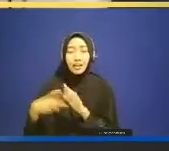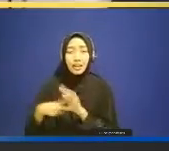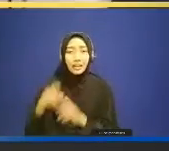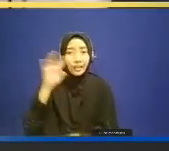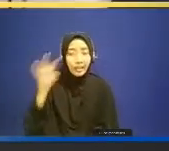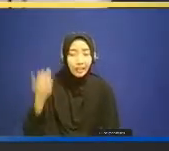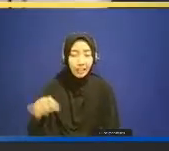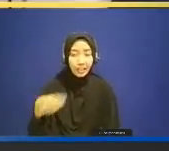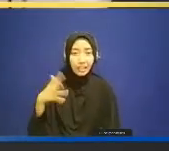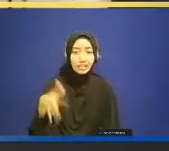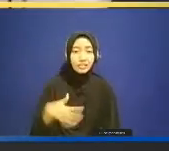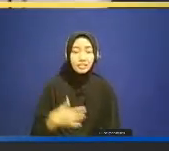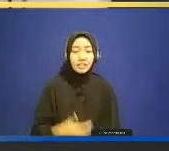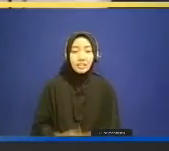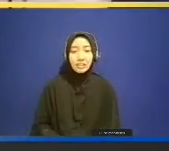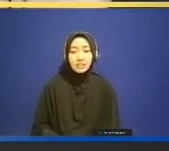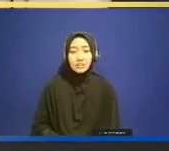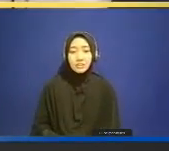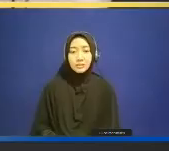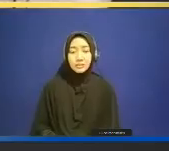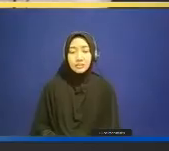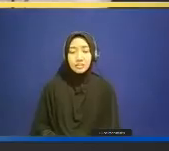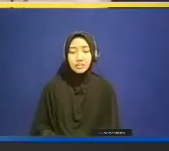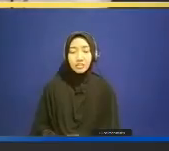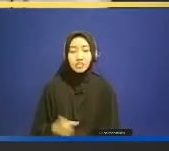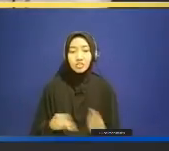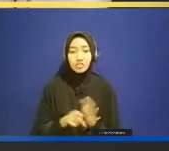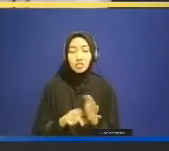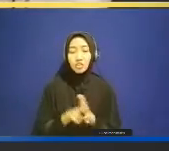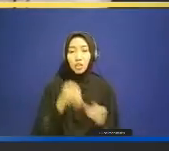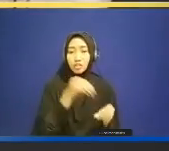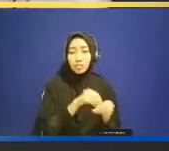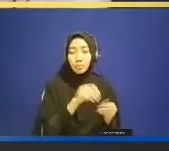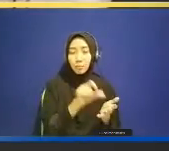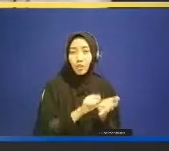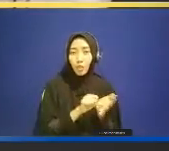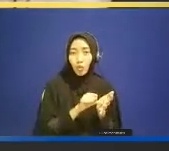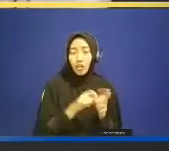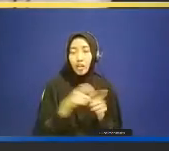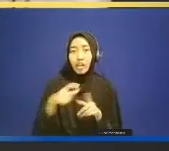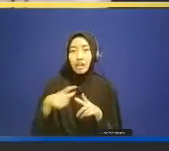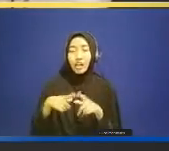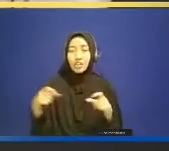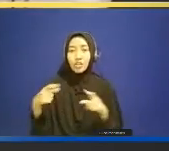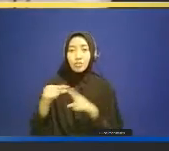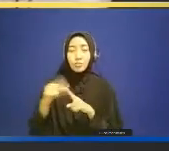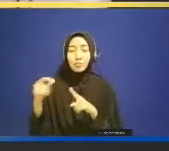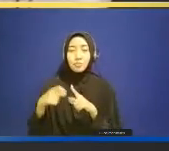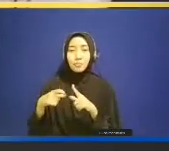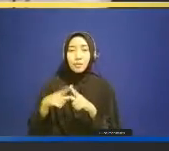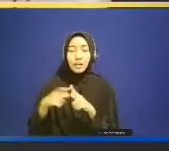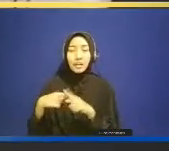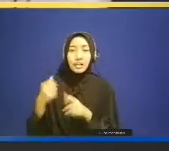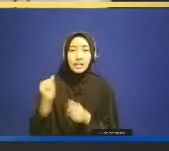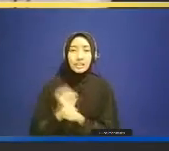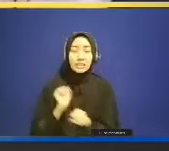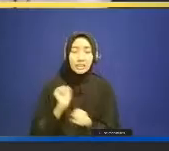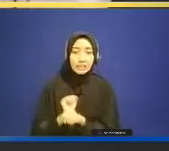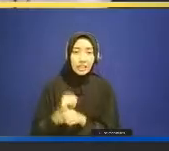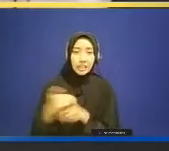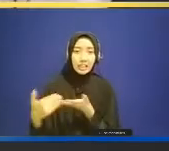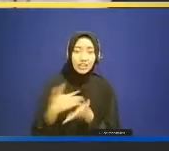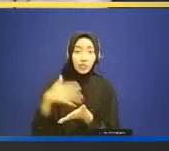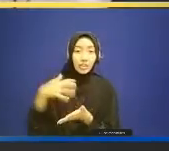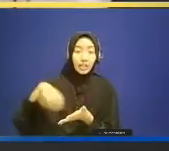termasuk yang meninggal itu misalnya subsidi dan sebagainya yang melalui transfer